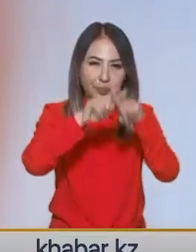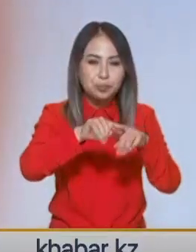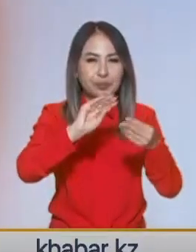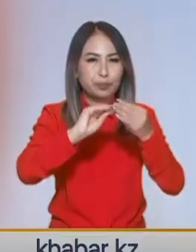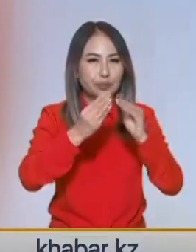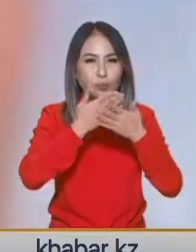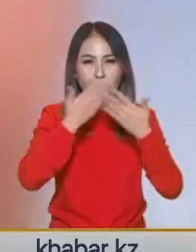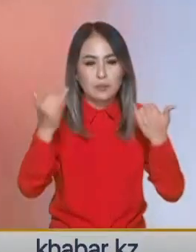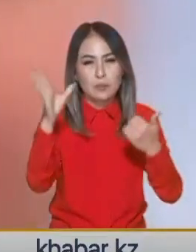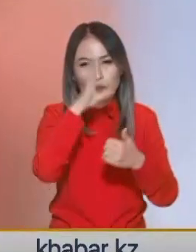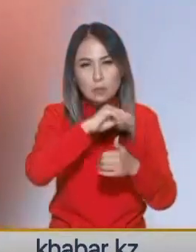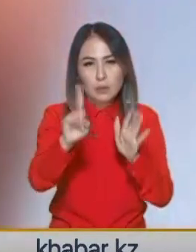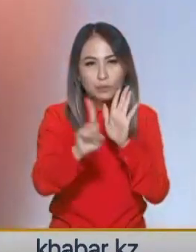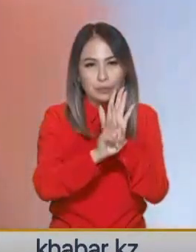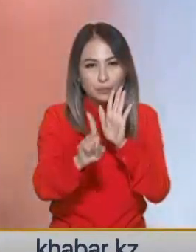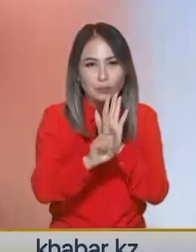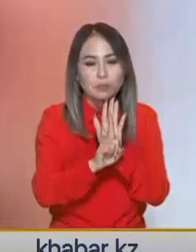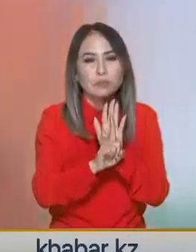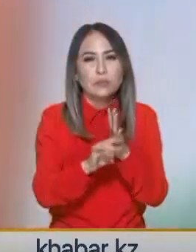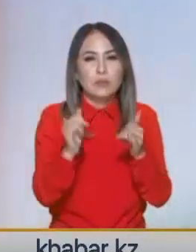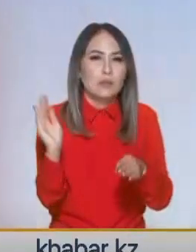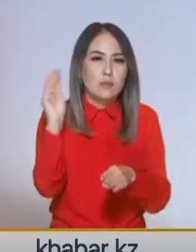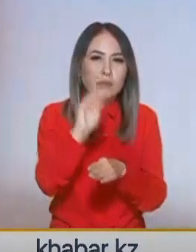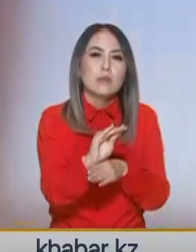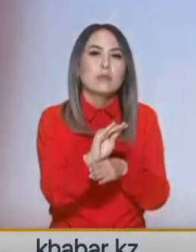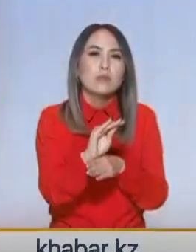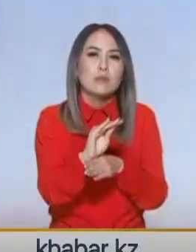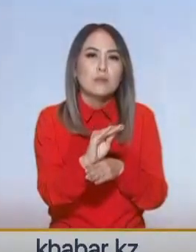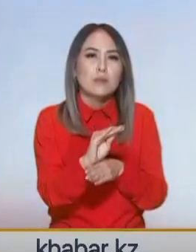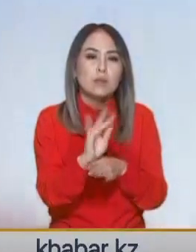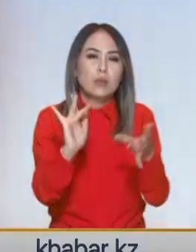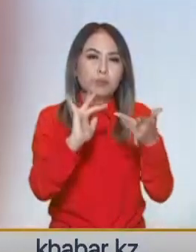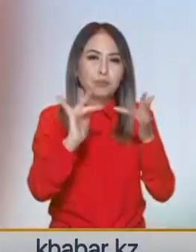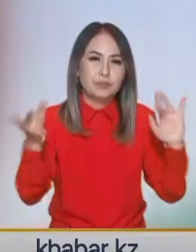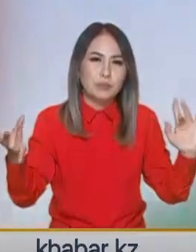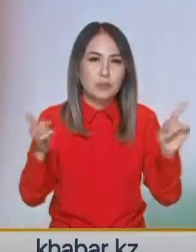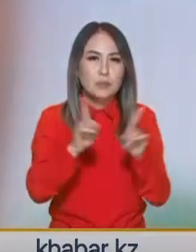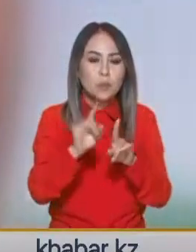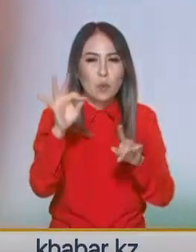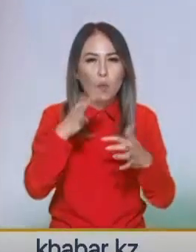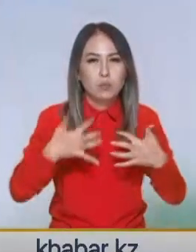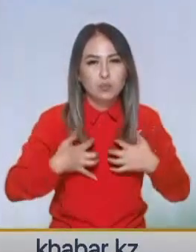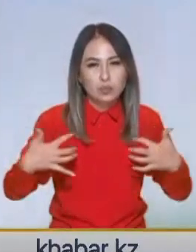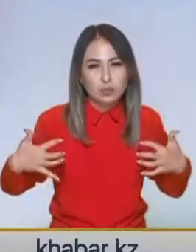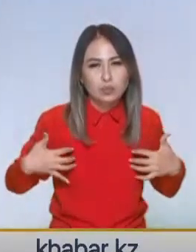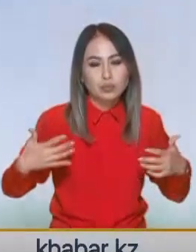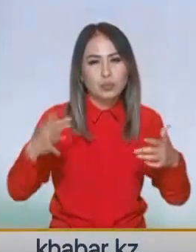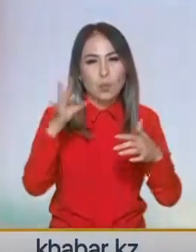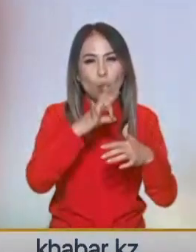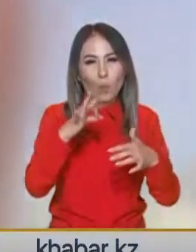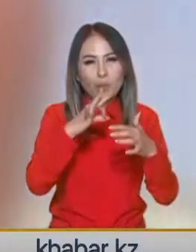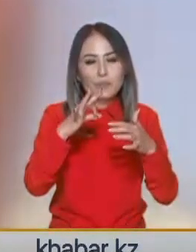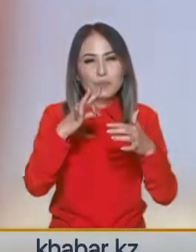мекендерге жете алады. Тағы бір айтатын жағдай, әлеуметтік желілерде мал шығыны бойынша ақпарат